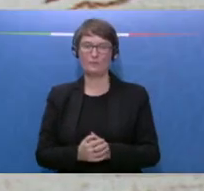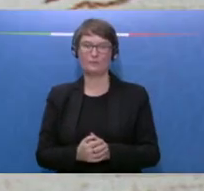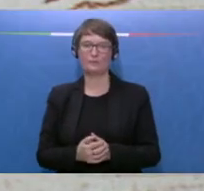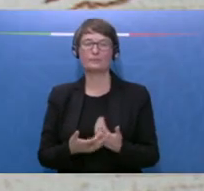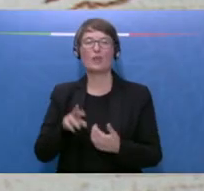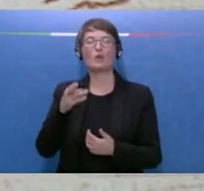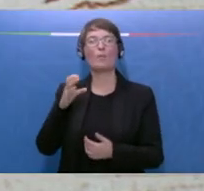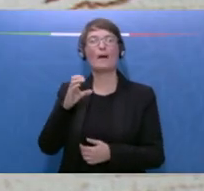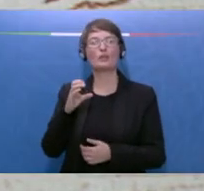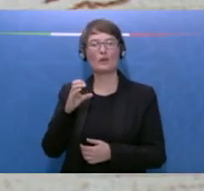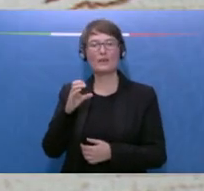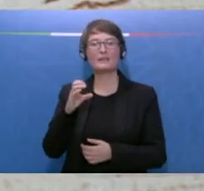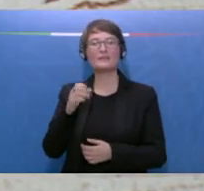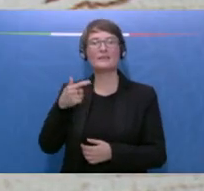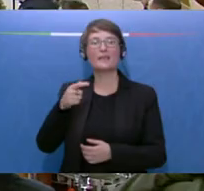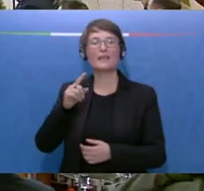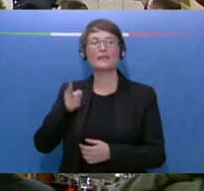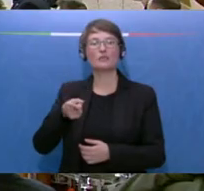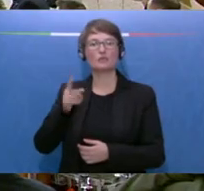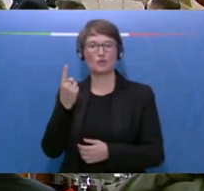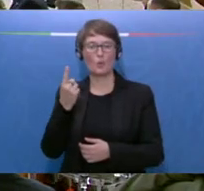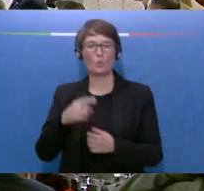roberto chinzari per il tg1